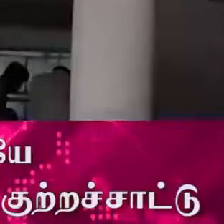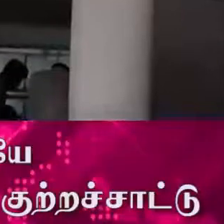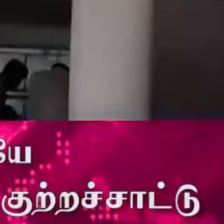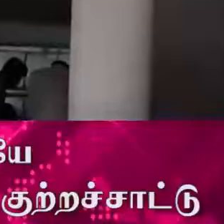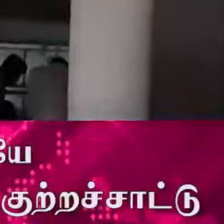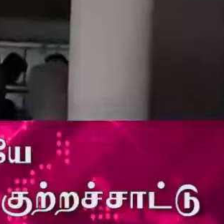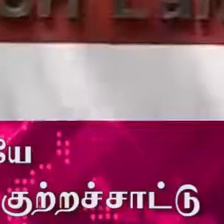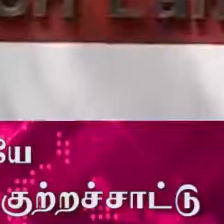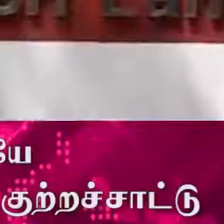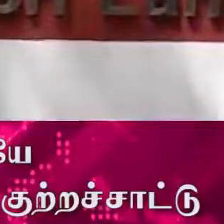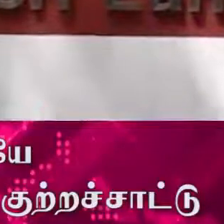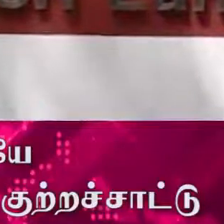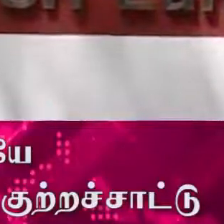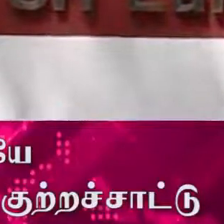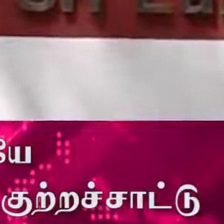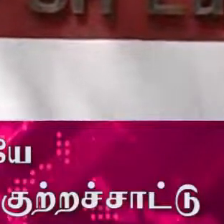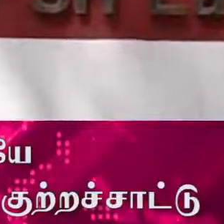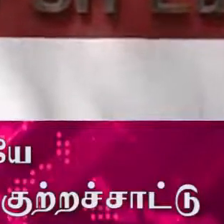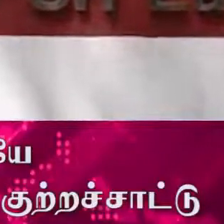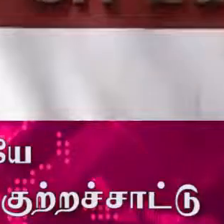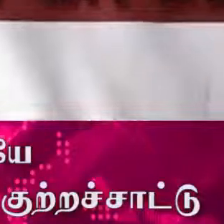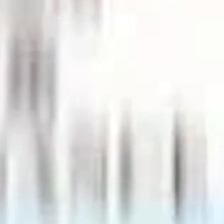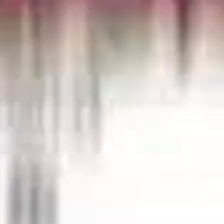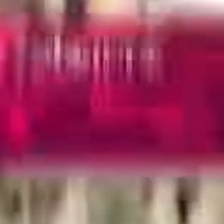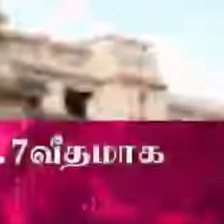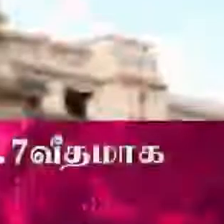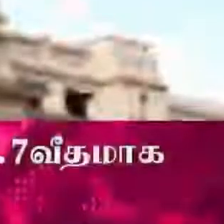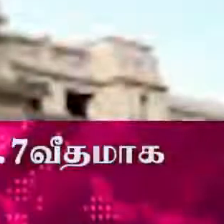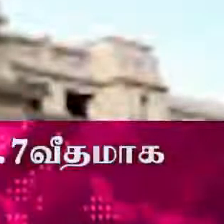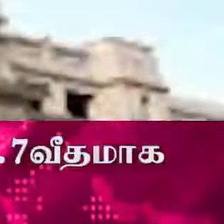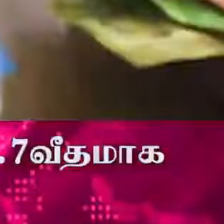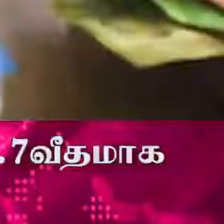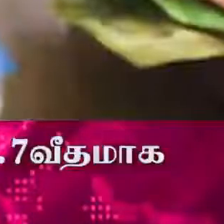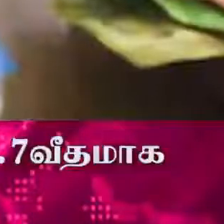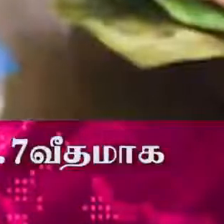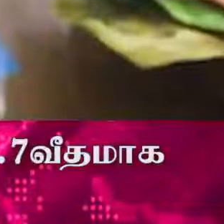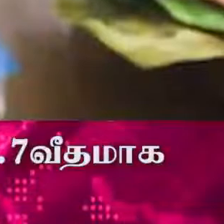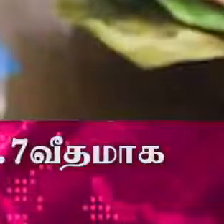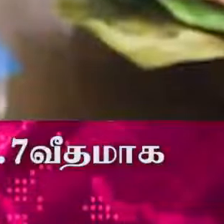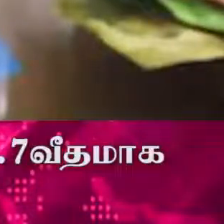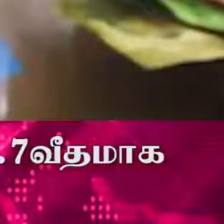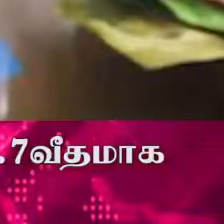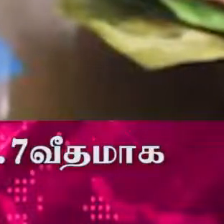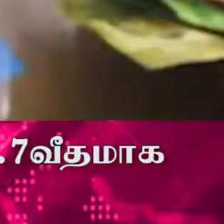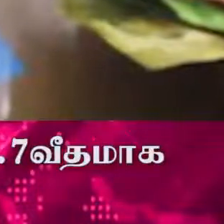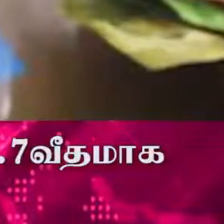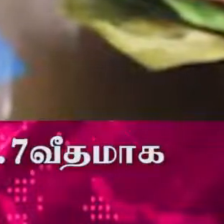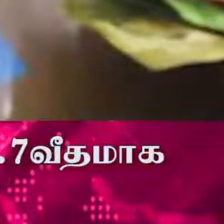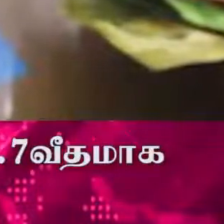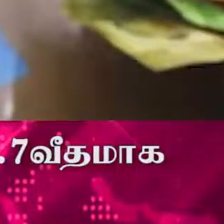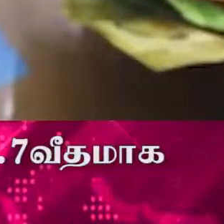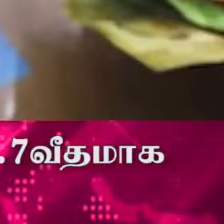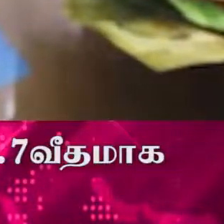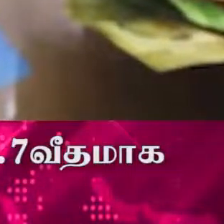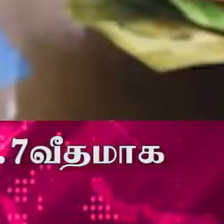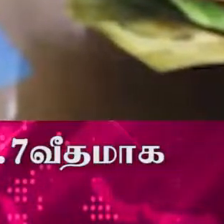ஊழியர்களிடையே குழப்பத்தை ஏற்படுத்த அரசாங்கம் முயற்சி என குற்றச்சாட்டு. அரச ஊழியர்களின் சம்பளத்திற்கான செலவு